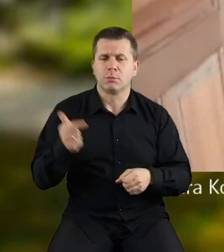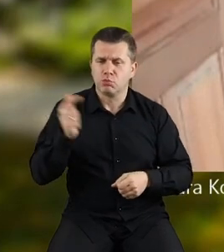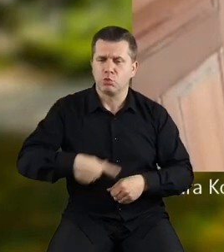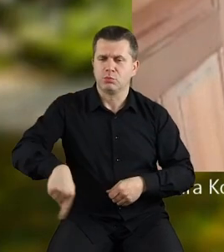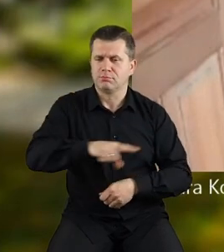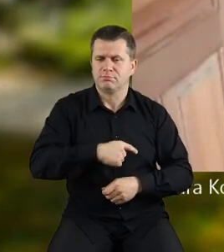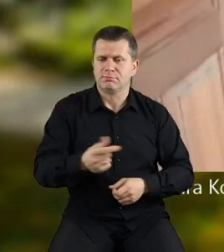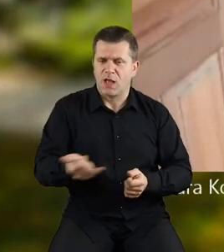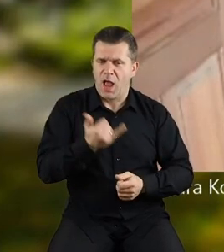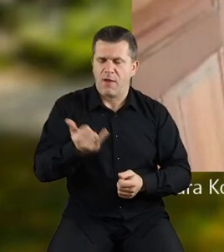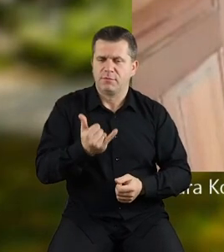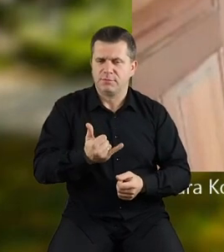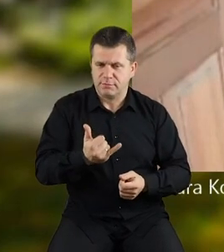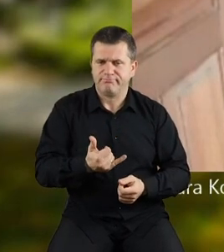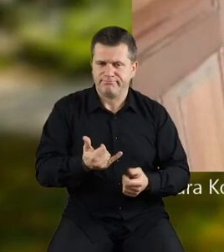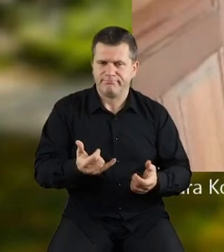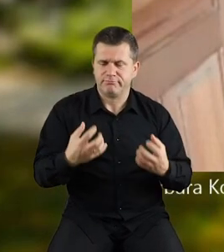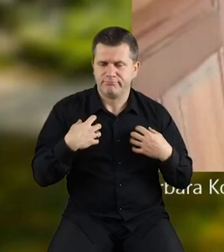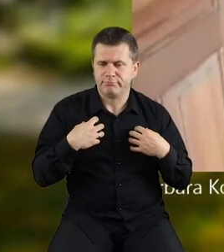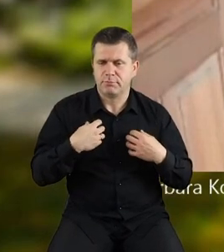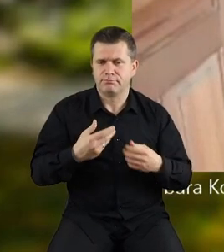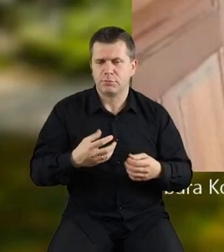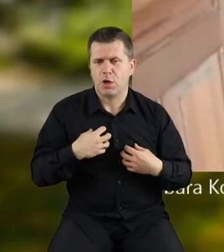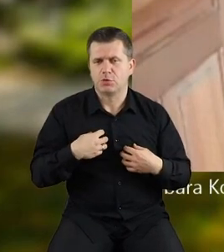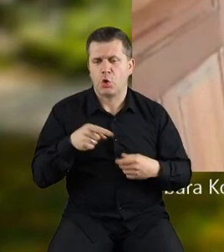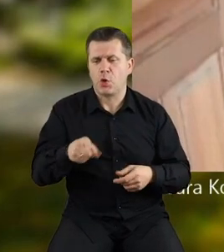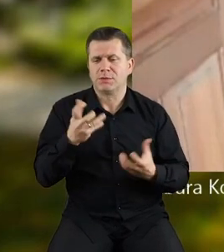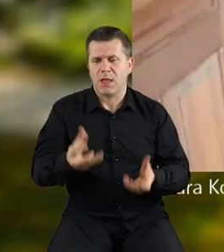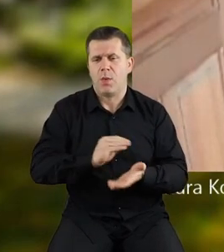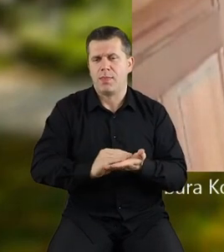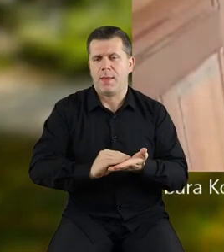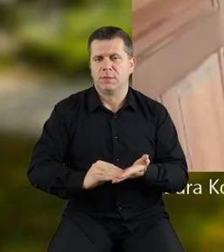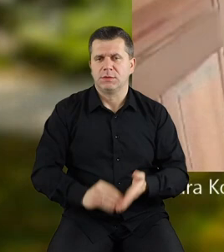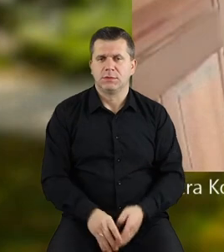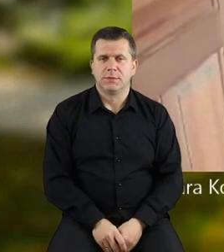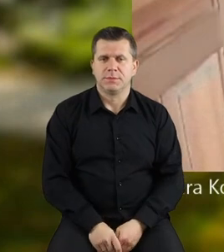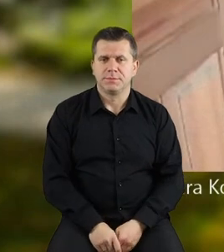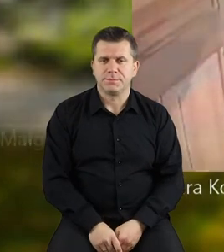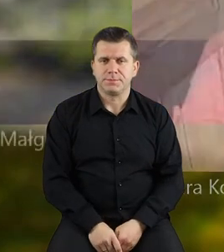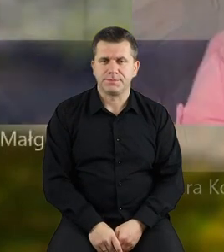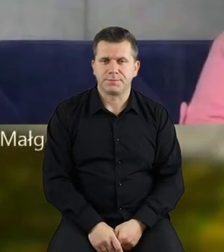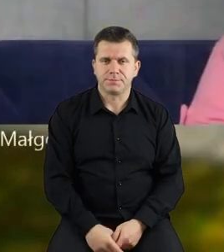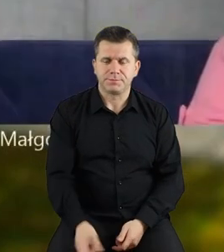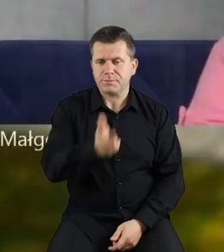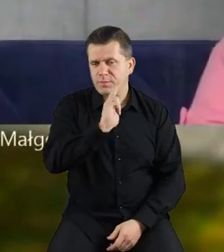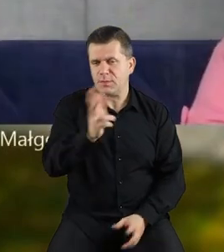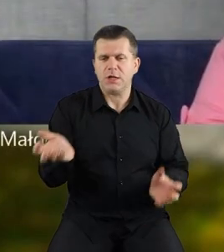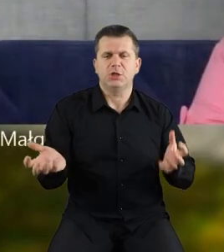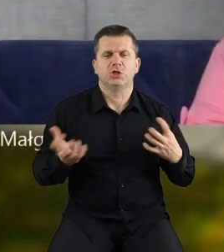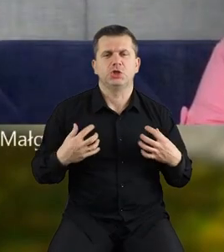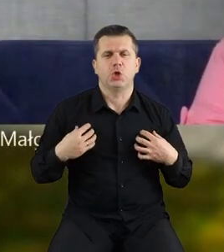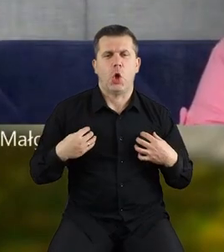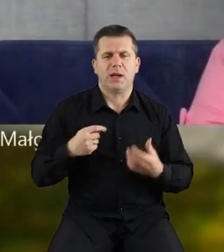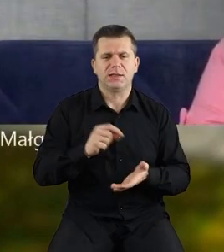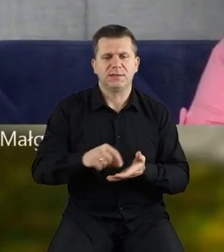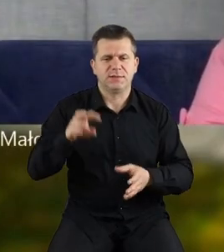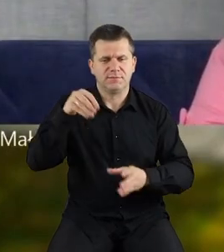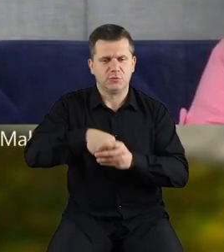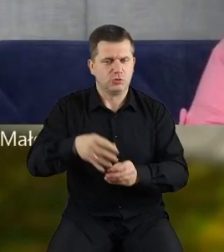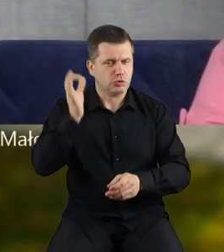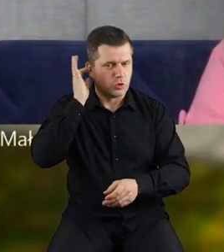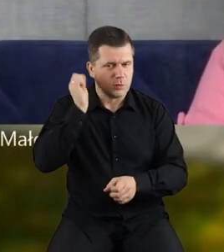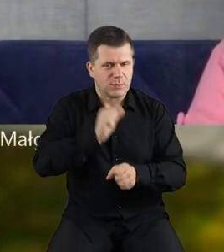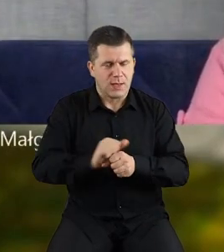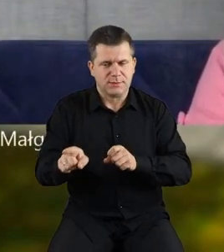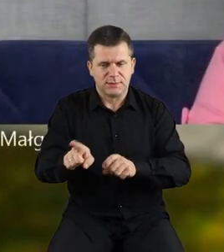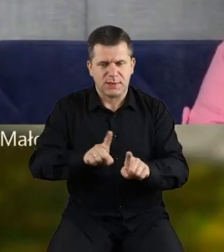którymi musimy się zawsze mierzyć. I o tym chciałam napisać. Każdy życiorys w tej książce,